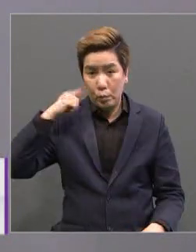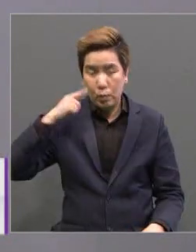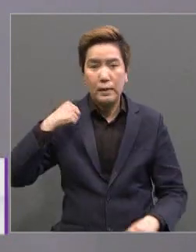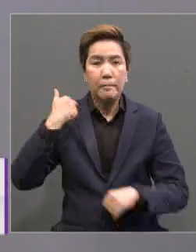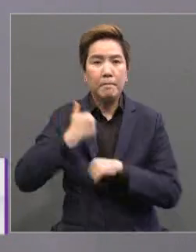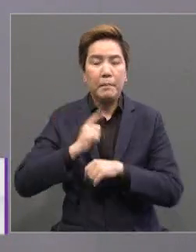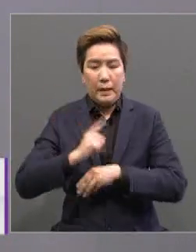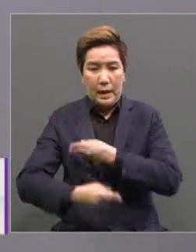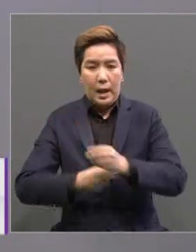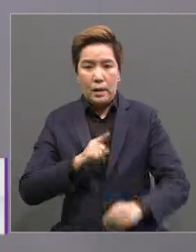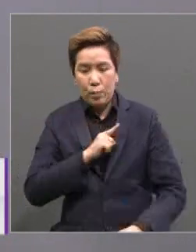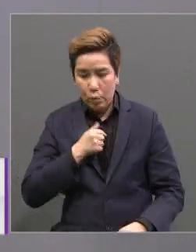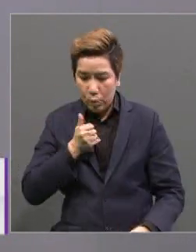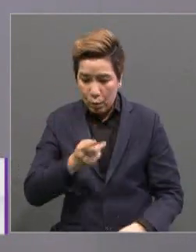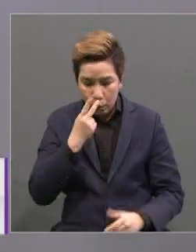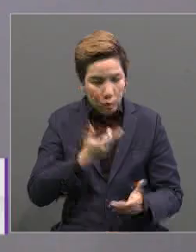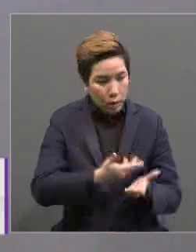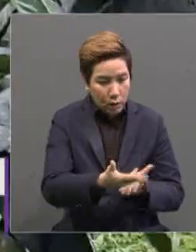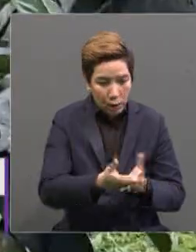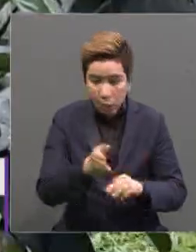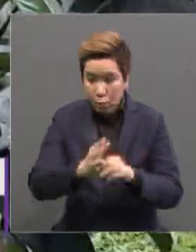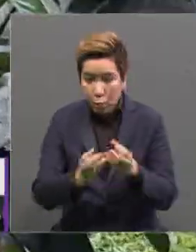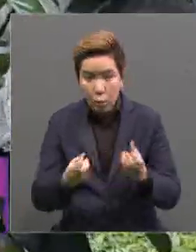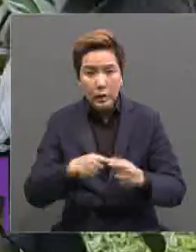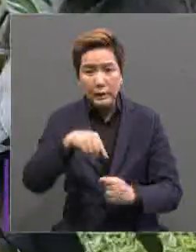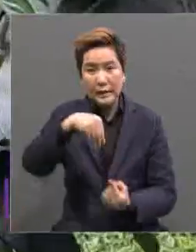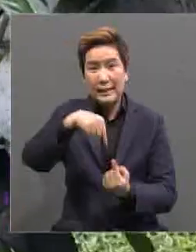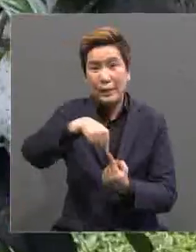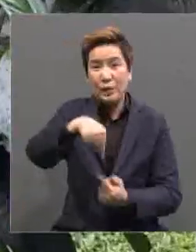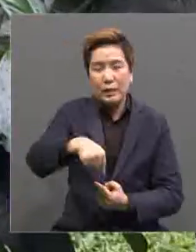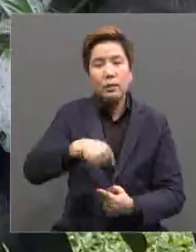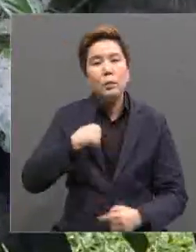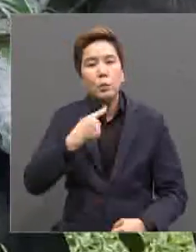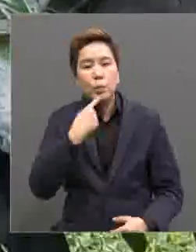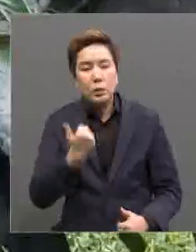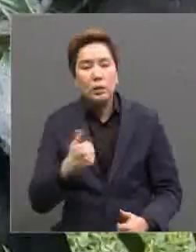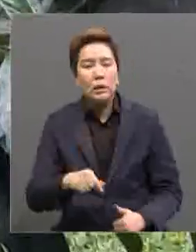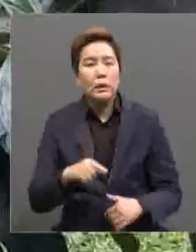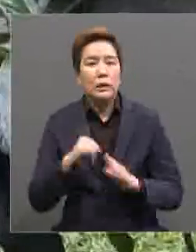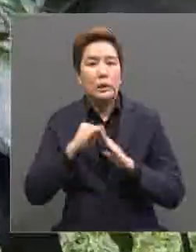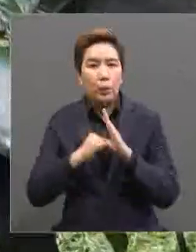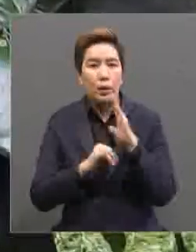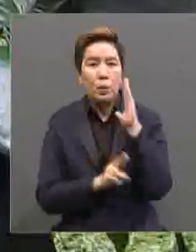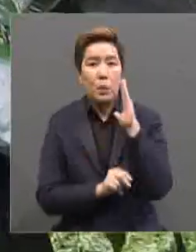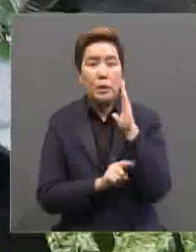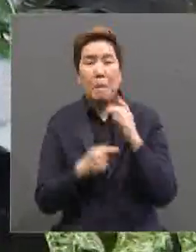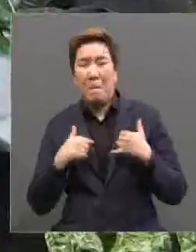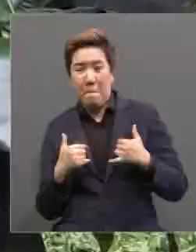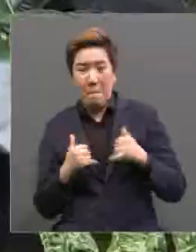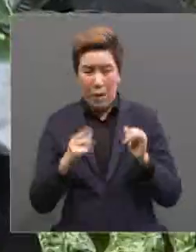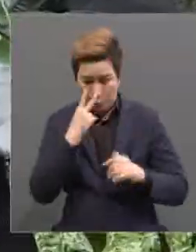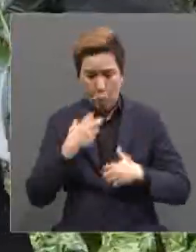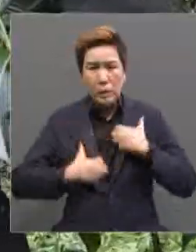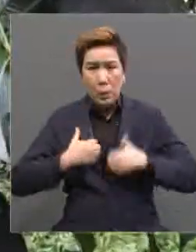พันธ์ซึ่งลงพื้นที่ไปยังจุดรับซื้อมังคุดเทศบาลตำบลพรมโลกก็เปิดเผยนะคะบอกว่าทางจังหวัดไม่ได้นิ่งนอนใจใน